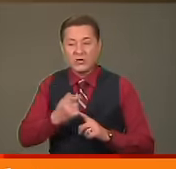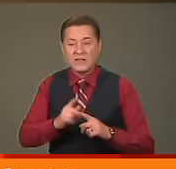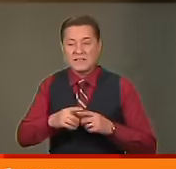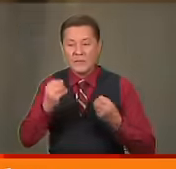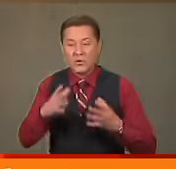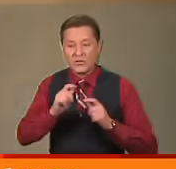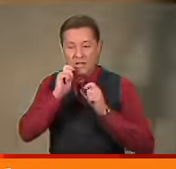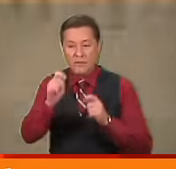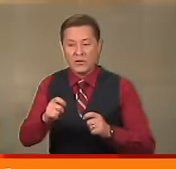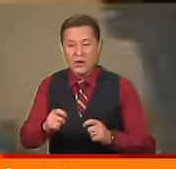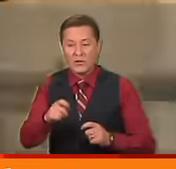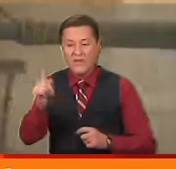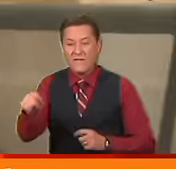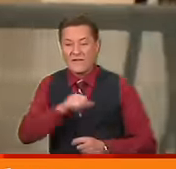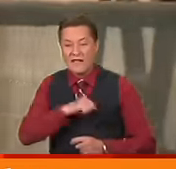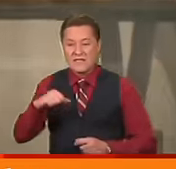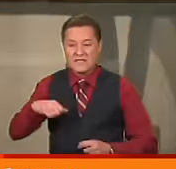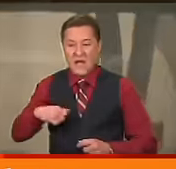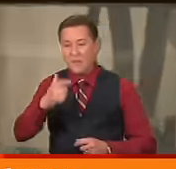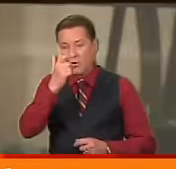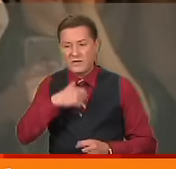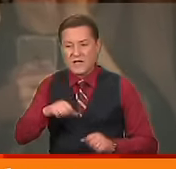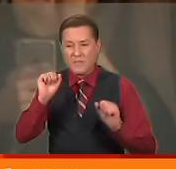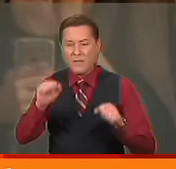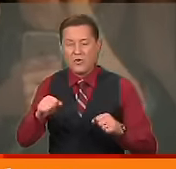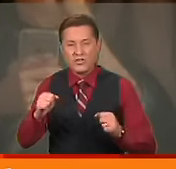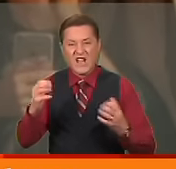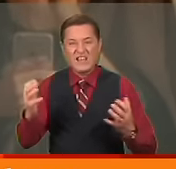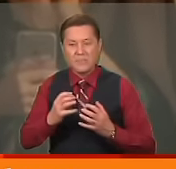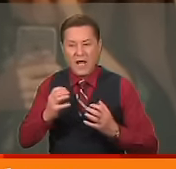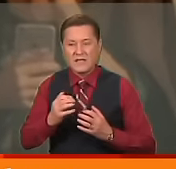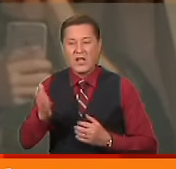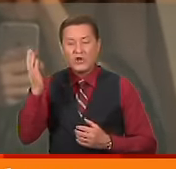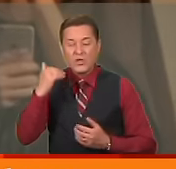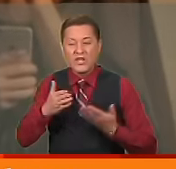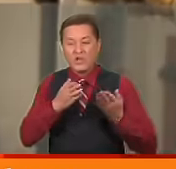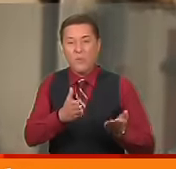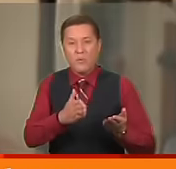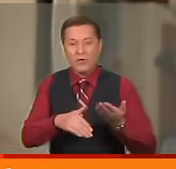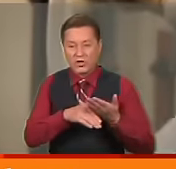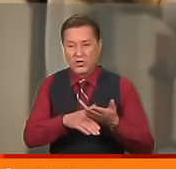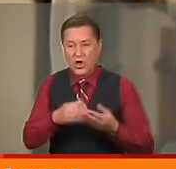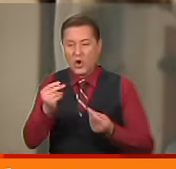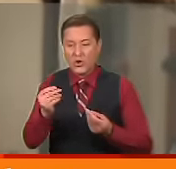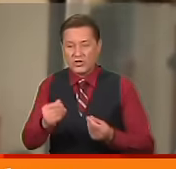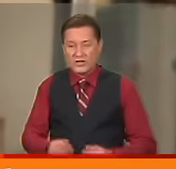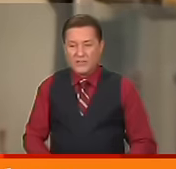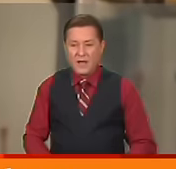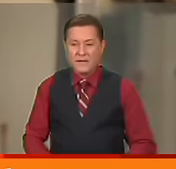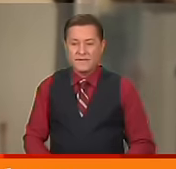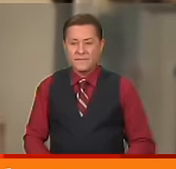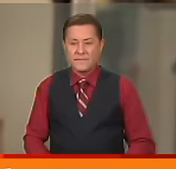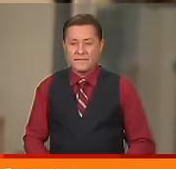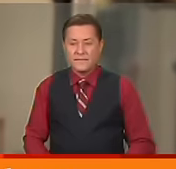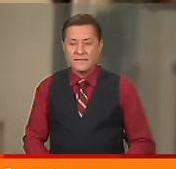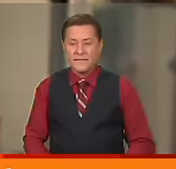тільки тим, хто доведе. Він сам про себе може дбати. Тоді й допоможуть грошима. А це вам би мешканцям нагрузка.